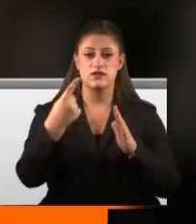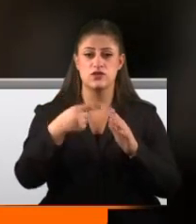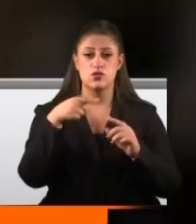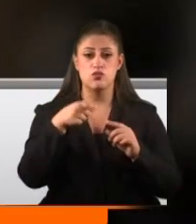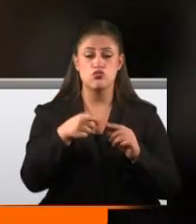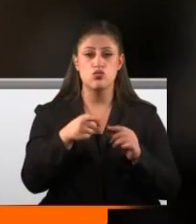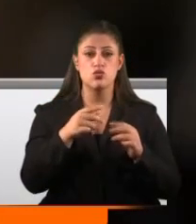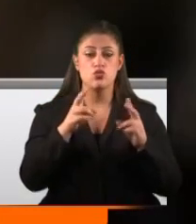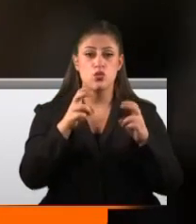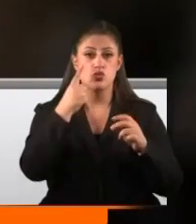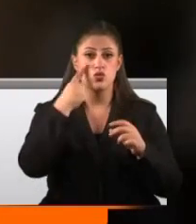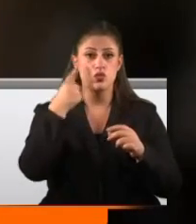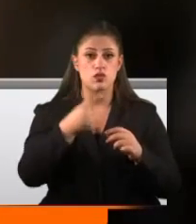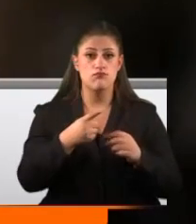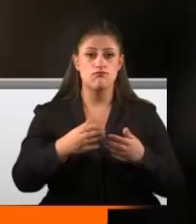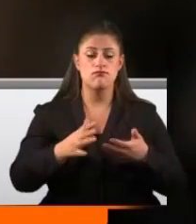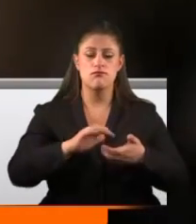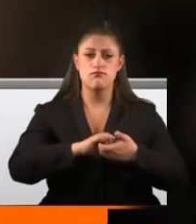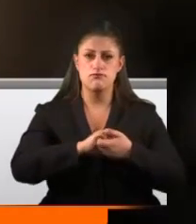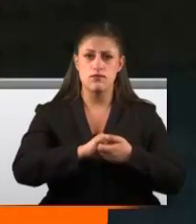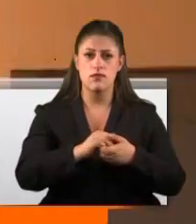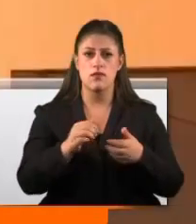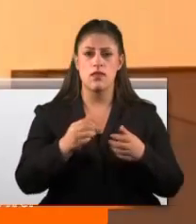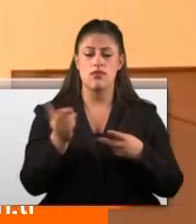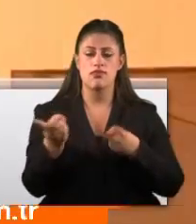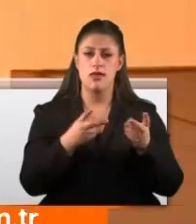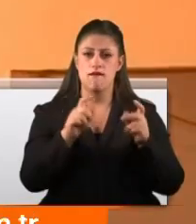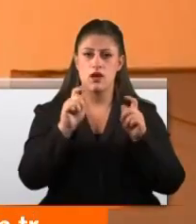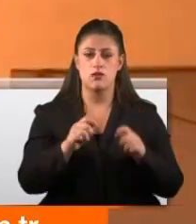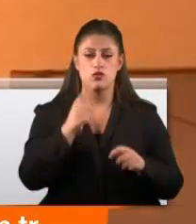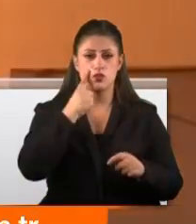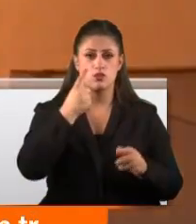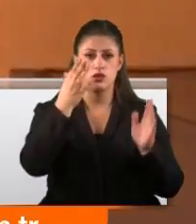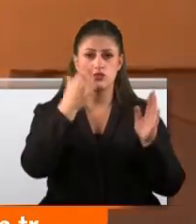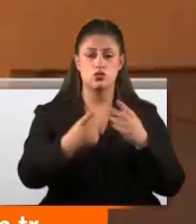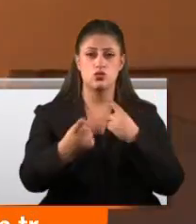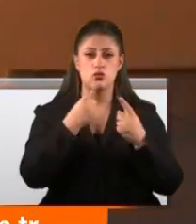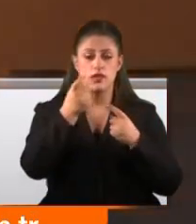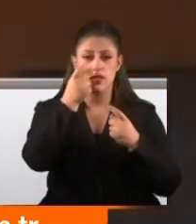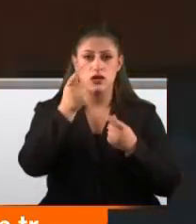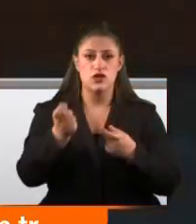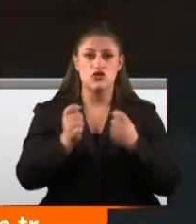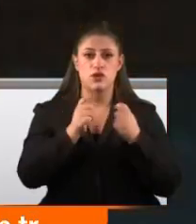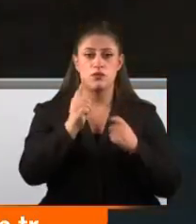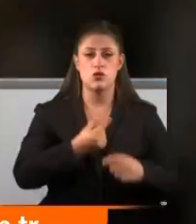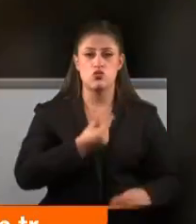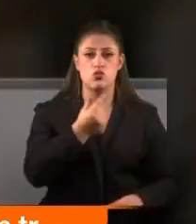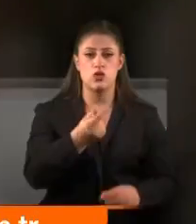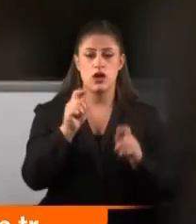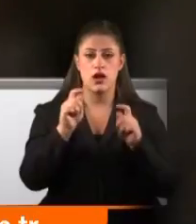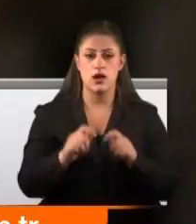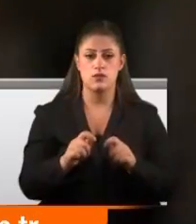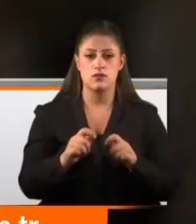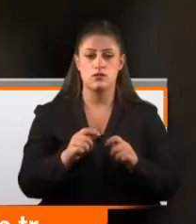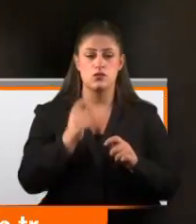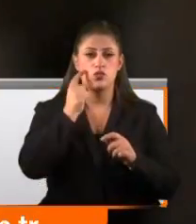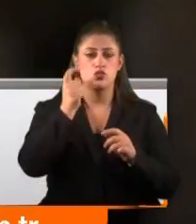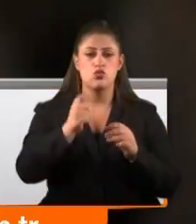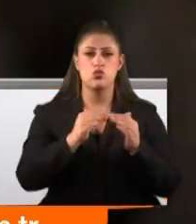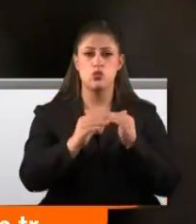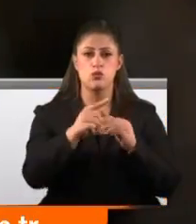doğrultusunda el ele vermeye davet ediyorum Cumhurbaşkanı konuşmasını dikkat çeken bir uyarıyla noktaladı toplumlar mızı